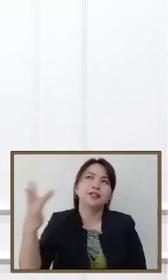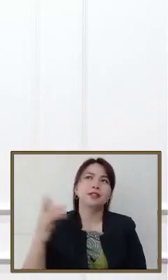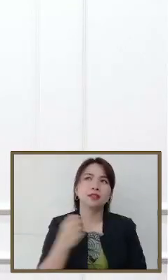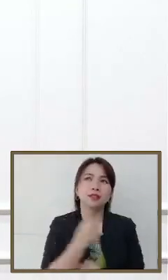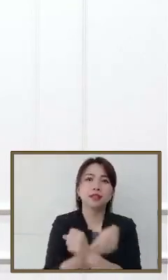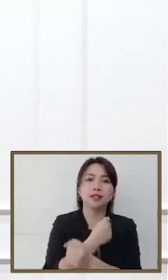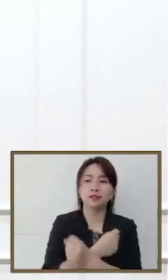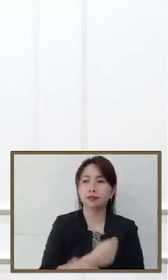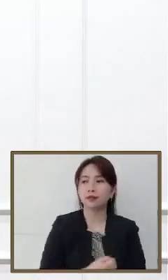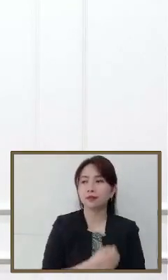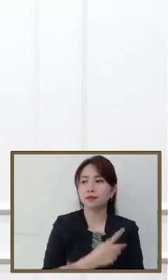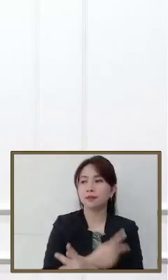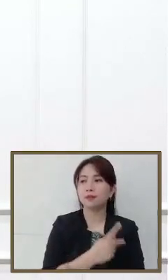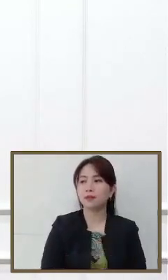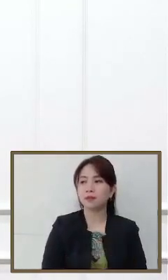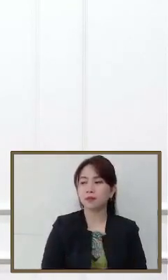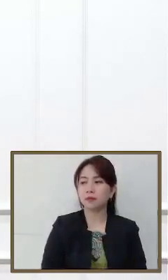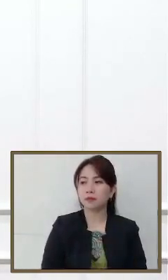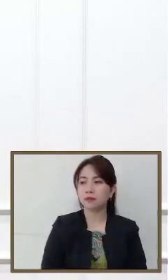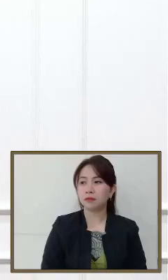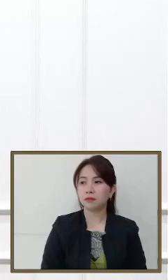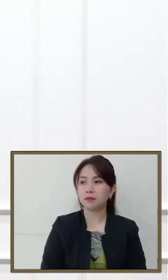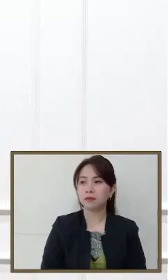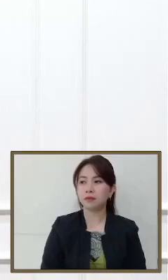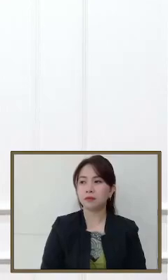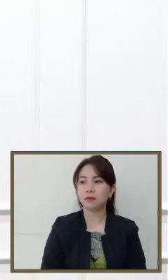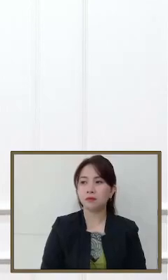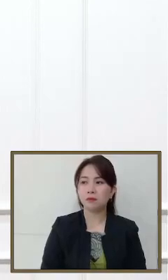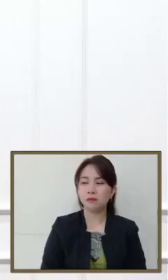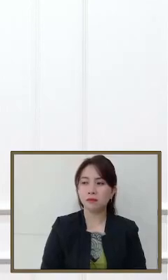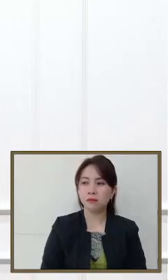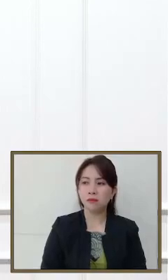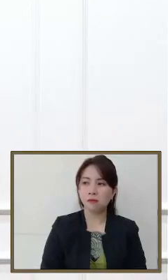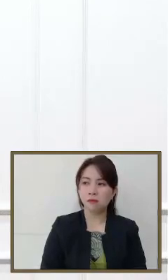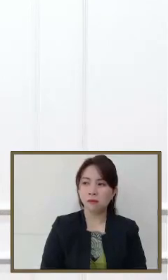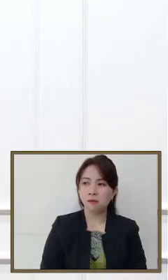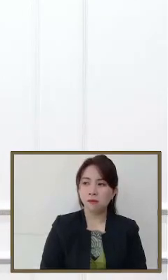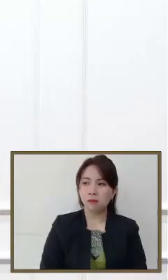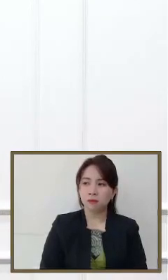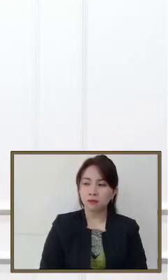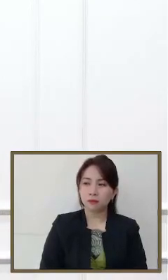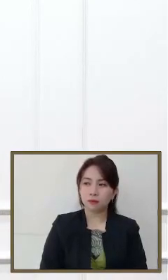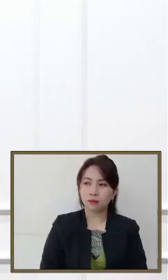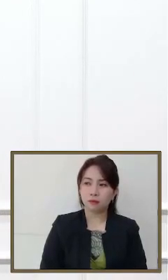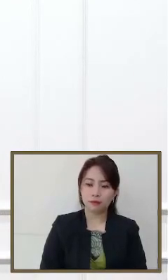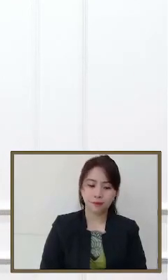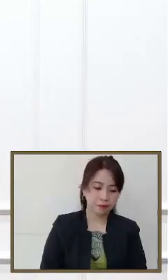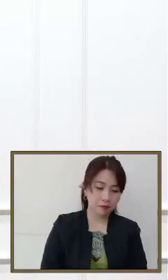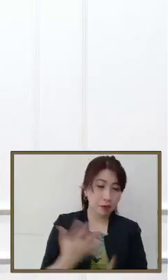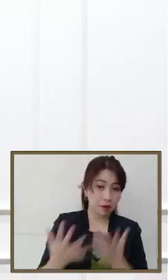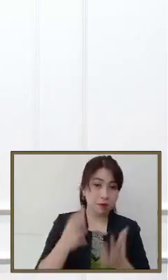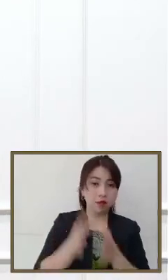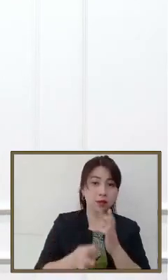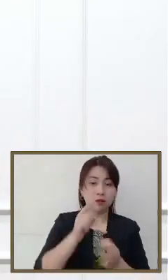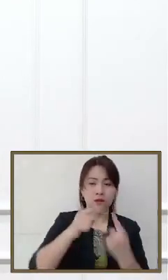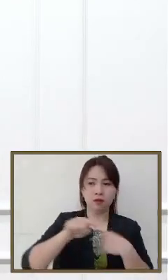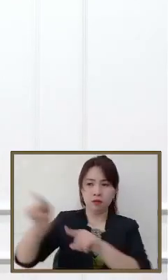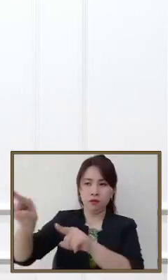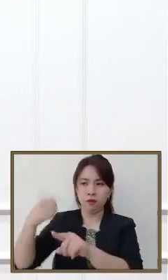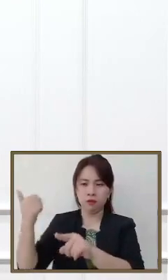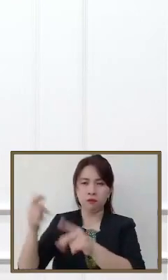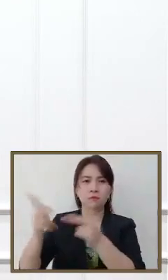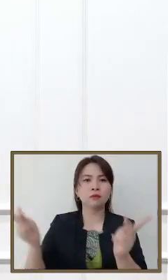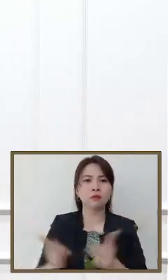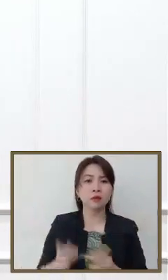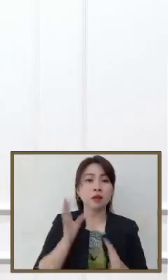nagsabi lang doun alam lang natin na taga doun sa lugar na yon Grabe na ang tiwala natin sir Taga rito po ba kayo Oo pwede po ba sir Saan po ba yung ano dito